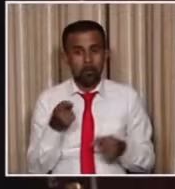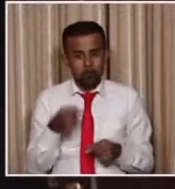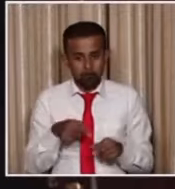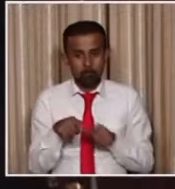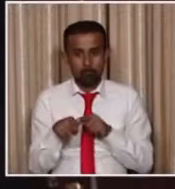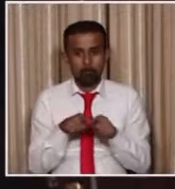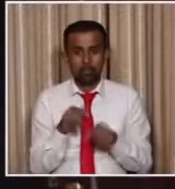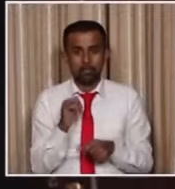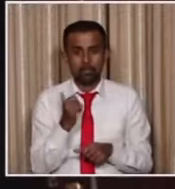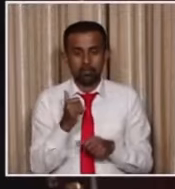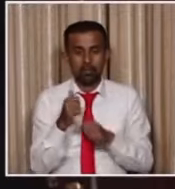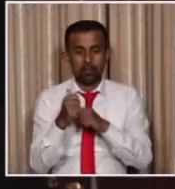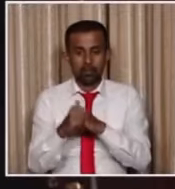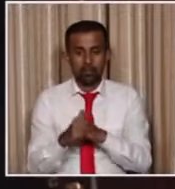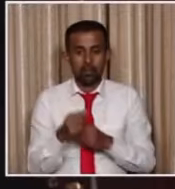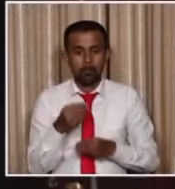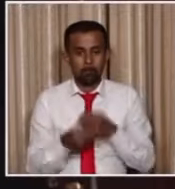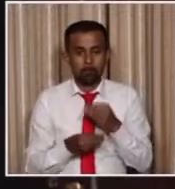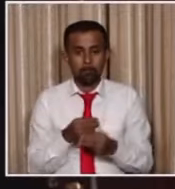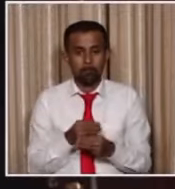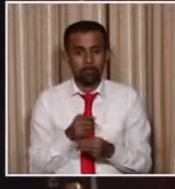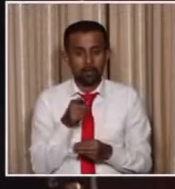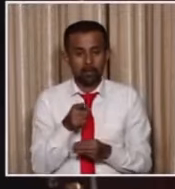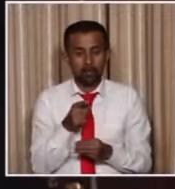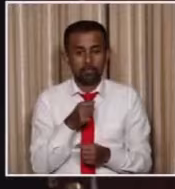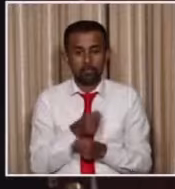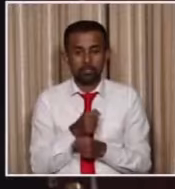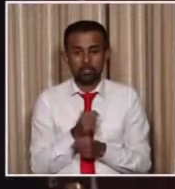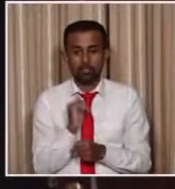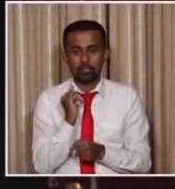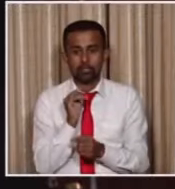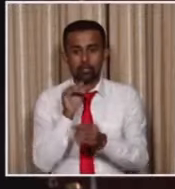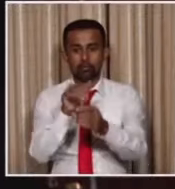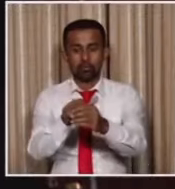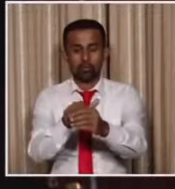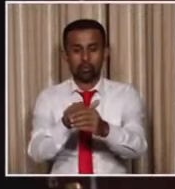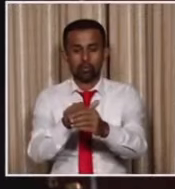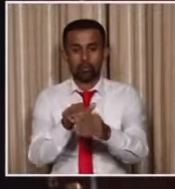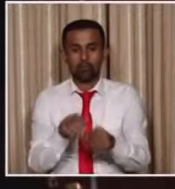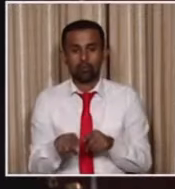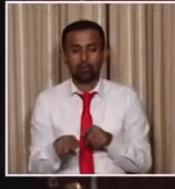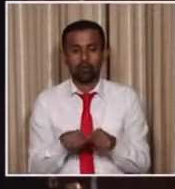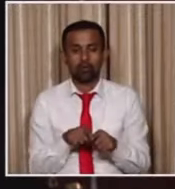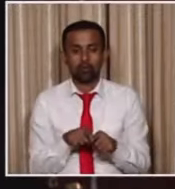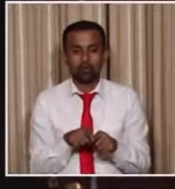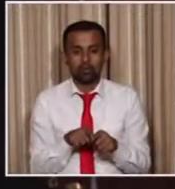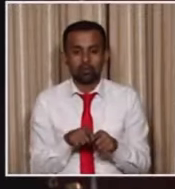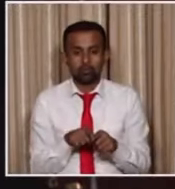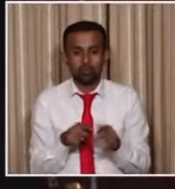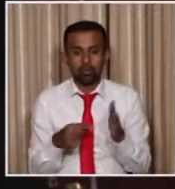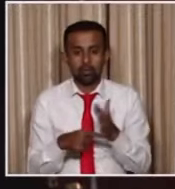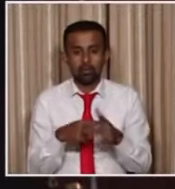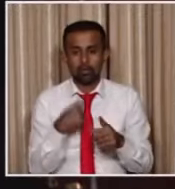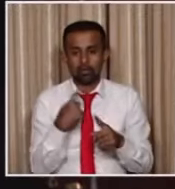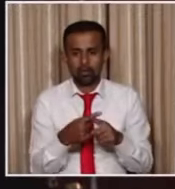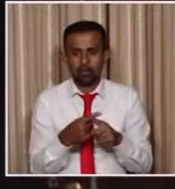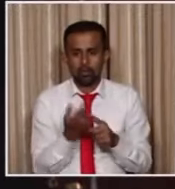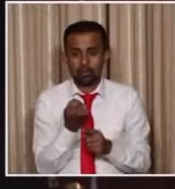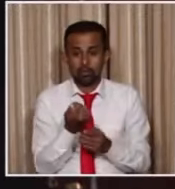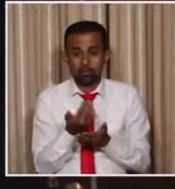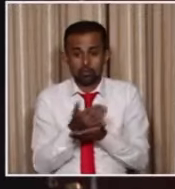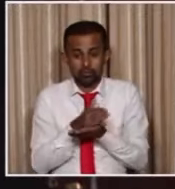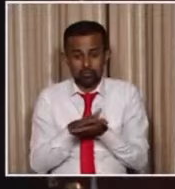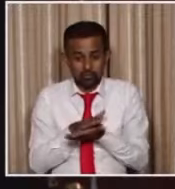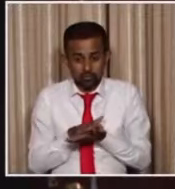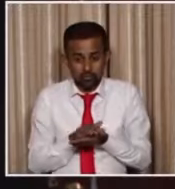මෙවැනි සමහර නිෂ්පාදන කර්මාන්ත වෙත රාජ්‍ය නිලධාරී යොමු කරන්නත් ඒ වගේම තමයි මේ බදු මුදල් ඉතාම අරපිරිමසුම්දායක